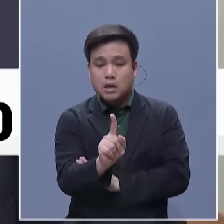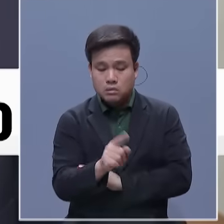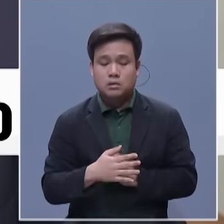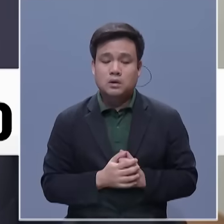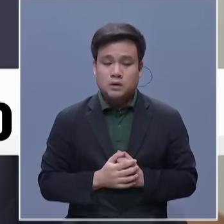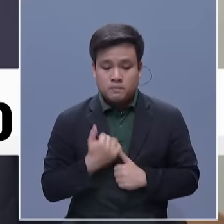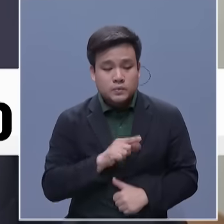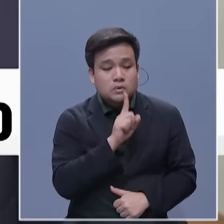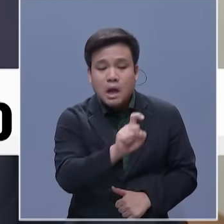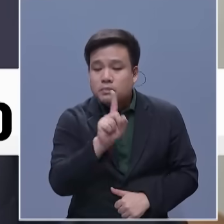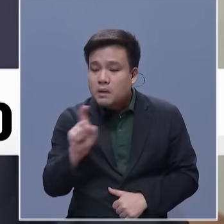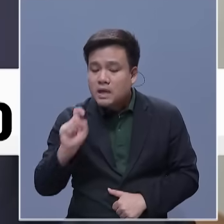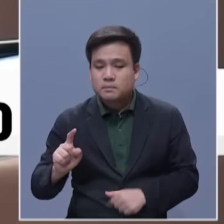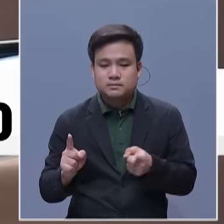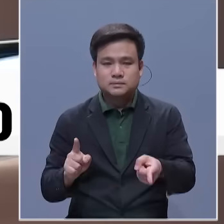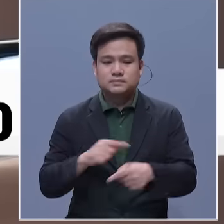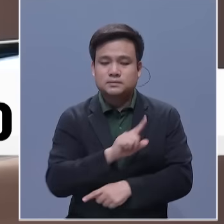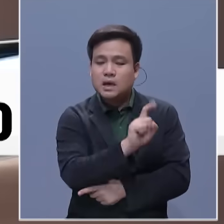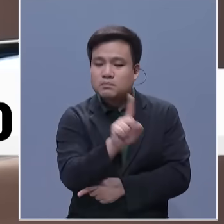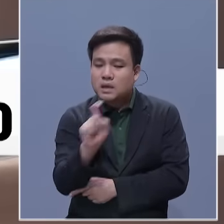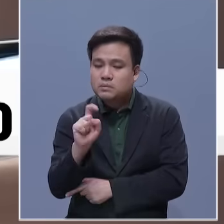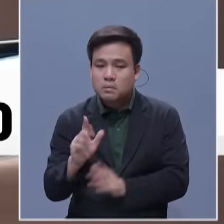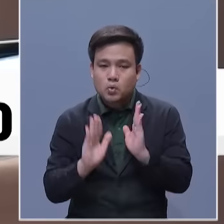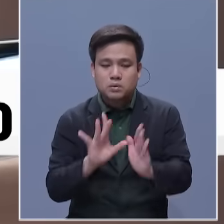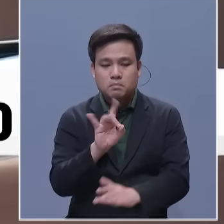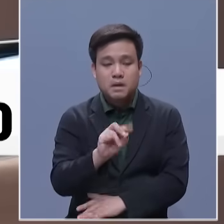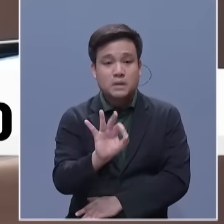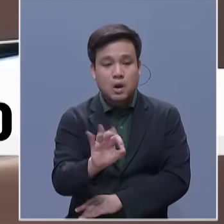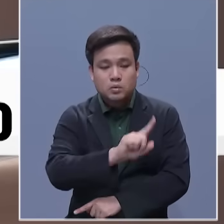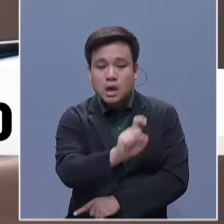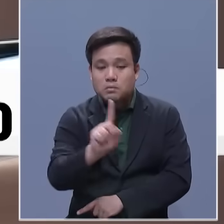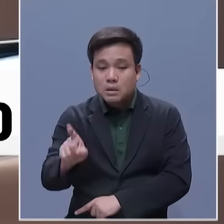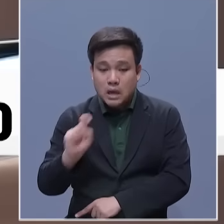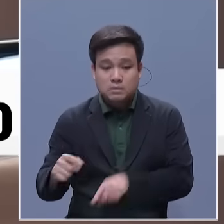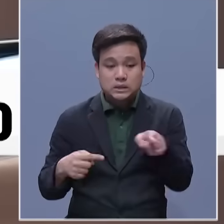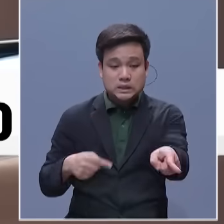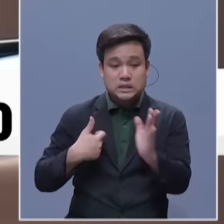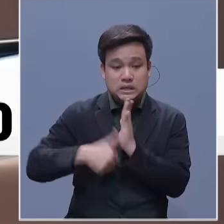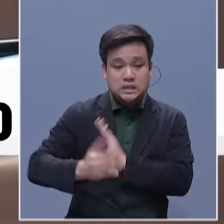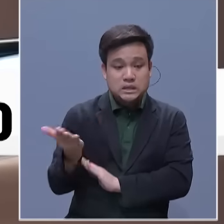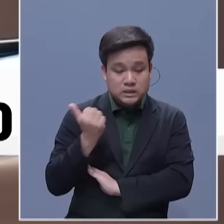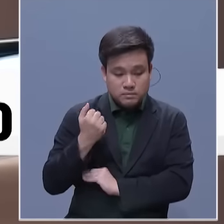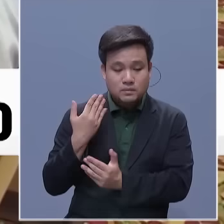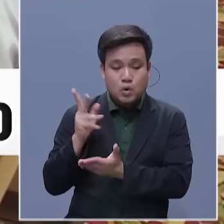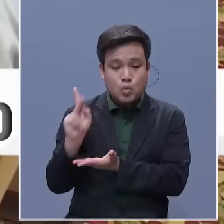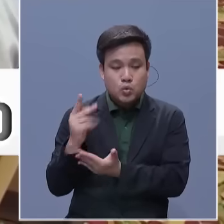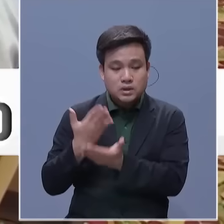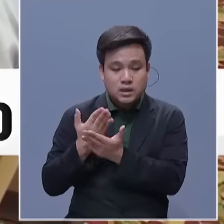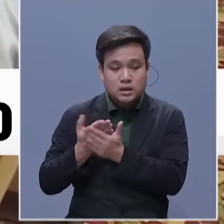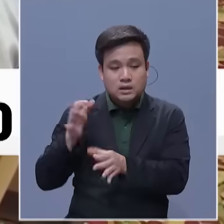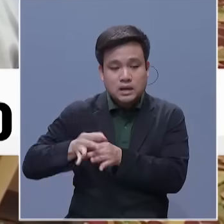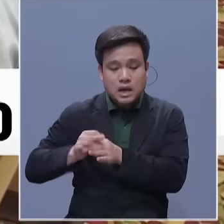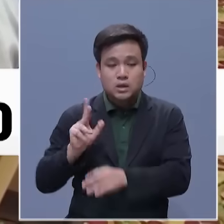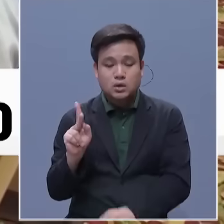ของเกษตรกรที่เป็นสมาชิกกลุ่มกว่า 89คนซึ่งทั้งหมดเป็นลูกหนี้ของทางธกสอยากจะเข้าร่วมมาตรการพรร